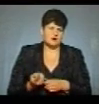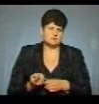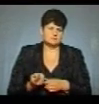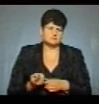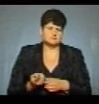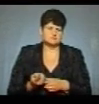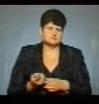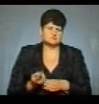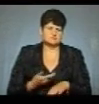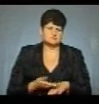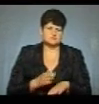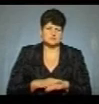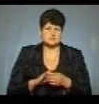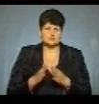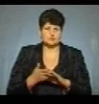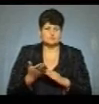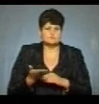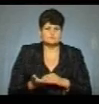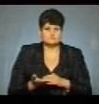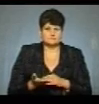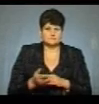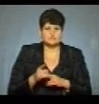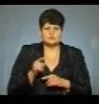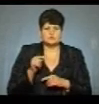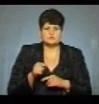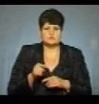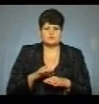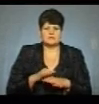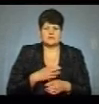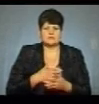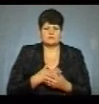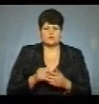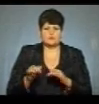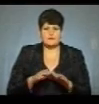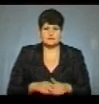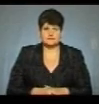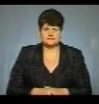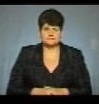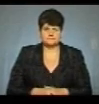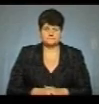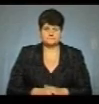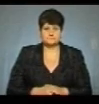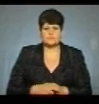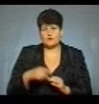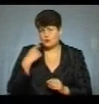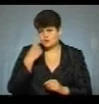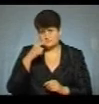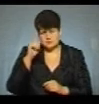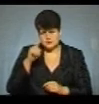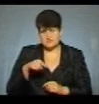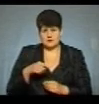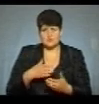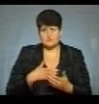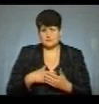прикра ситуація, як він каже, через те, що він веде свою активну діяльність. Особисто знаю цих активних людей,